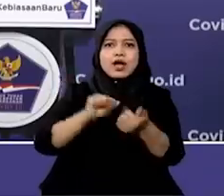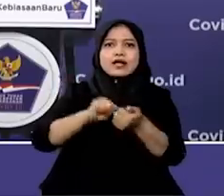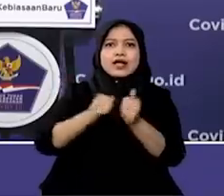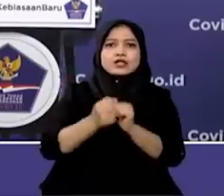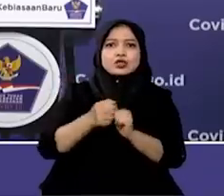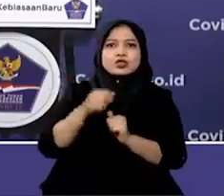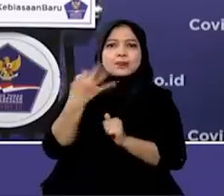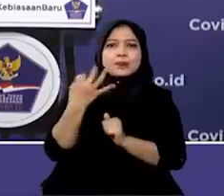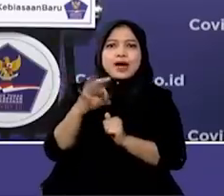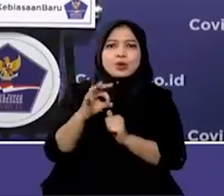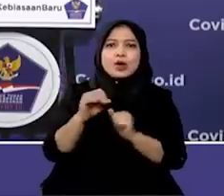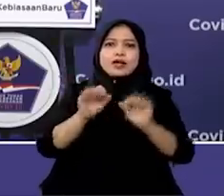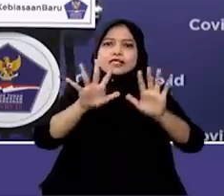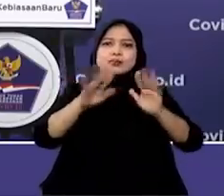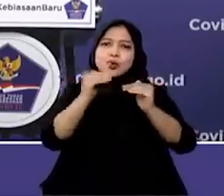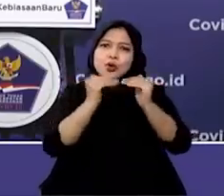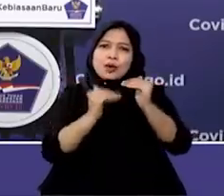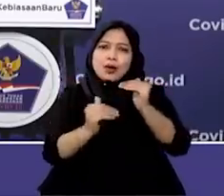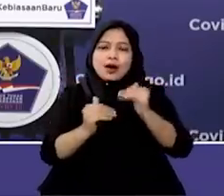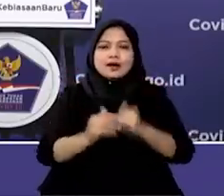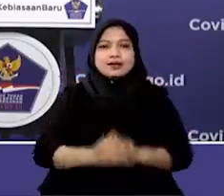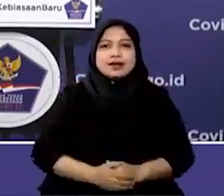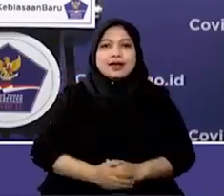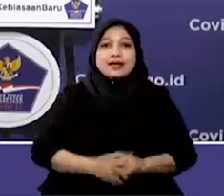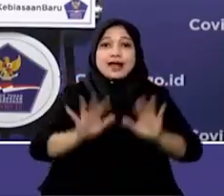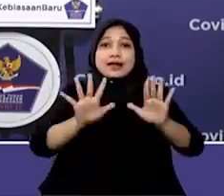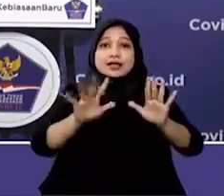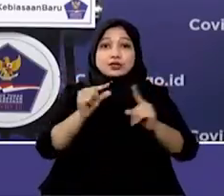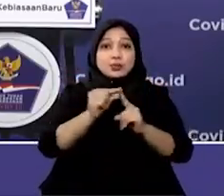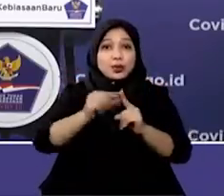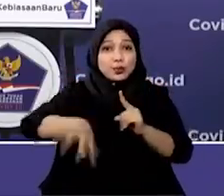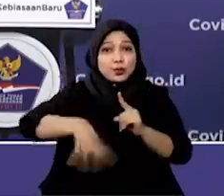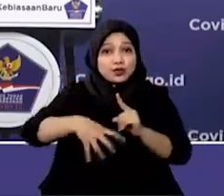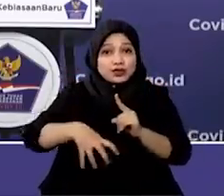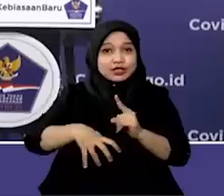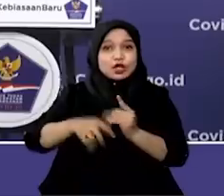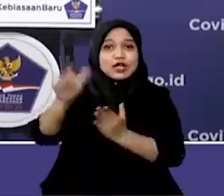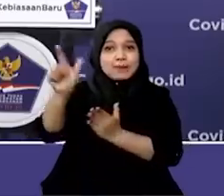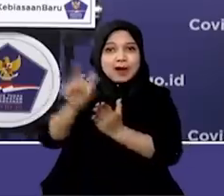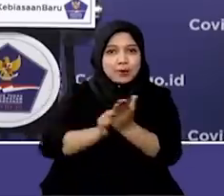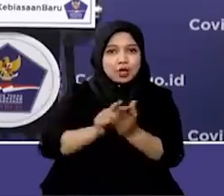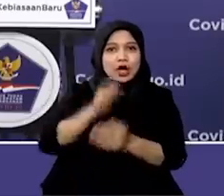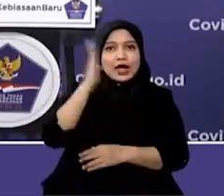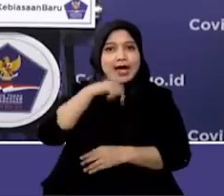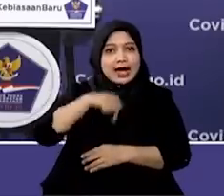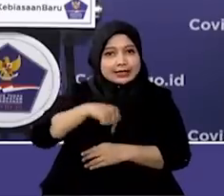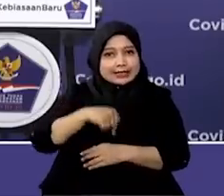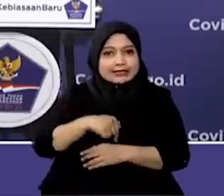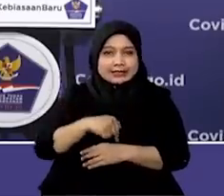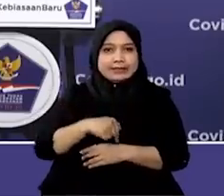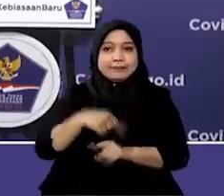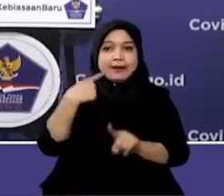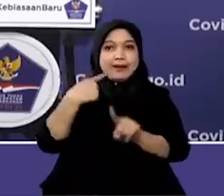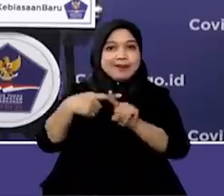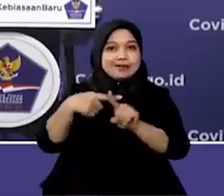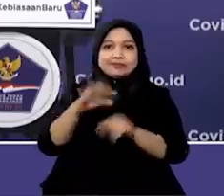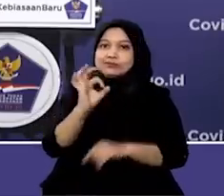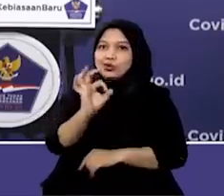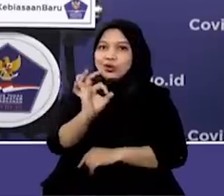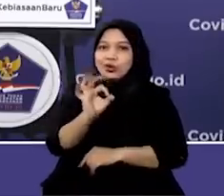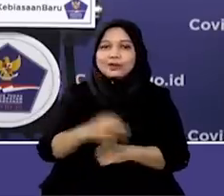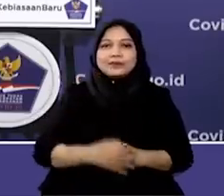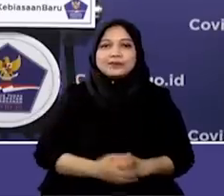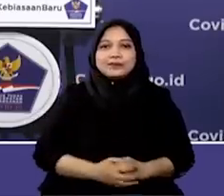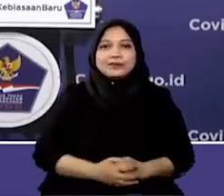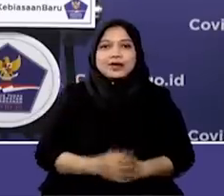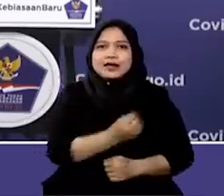bahkan ada 10 provinsi yang melaporkan hari ini tidak ada penambahan kasus baru bahkan